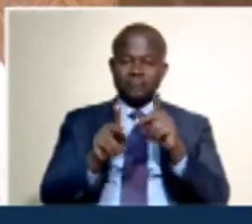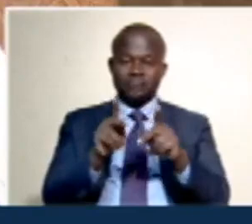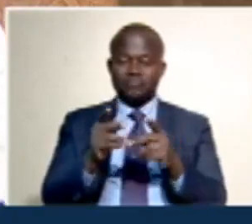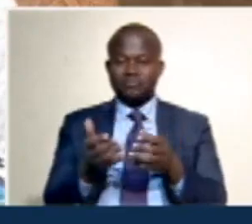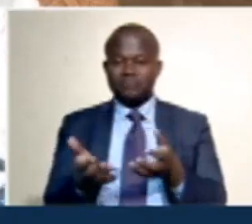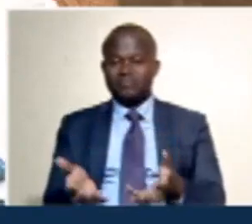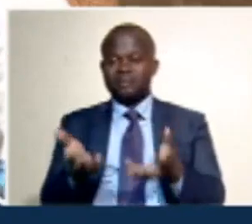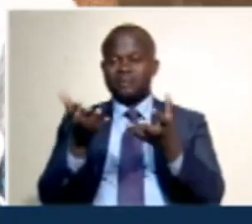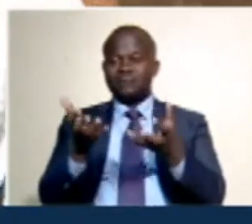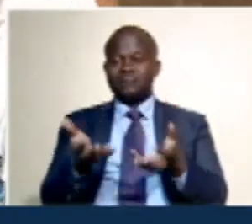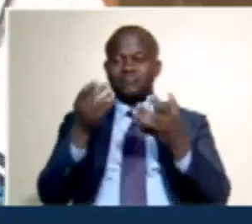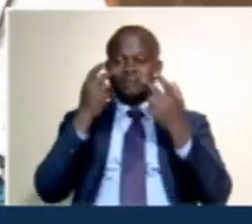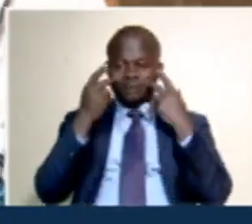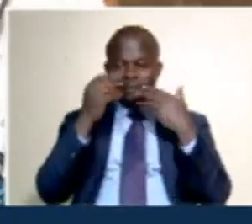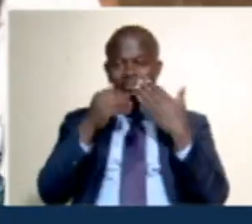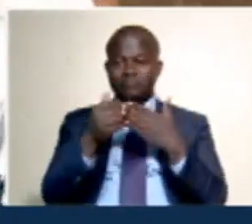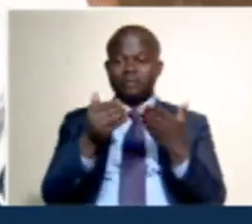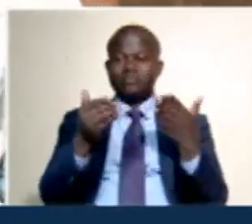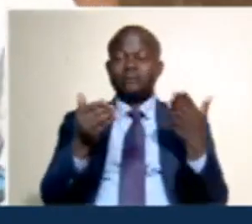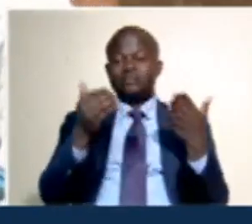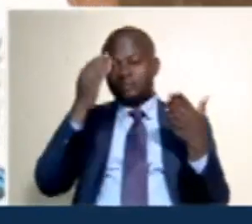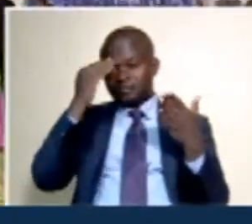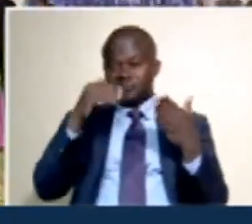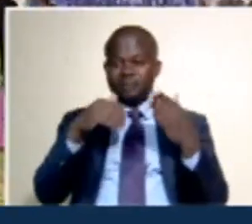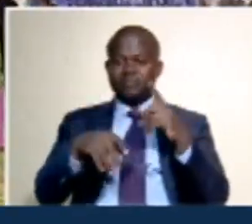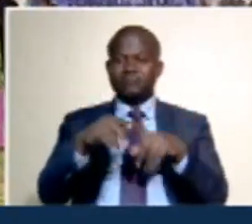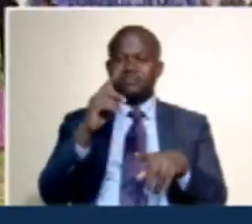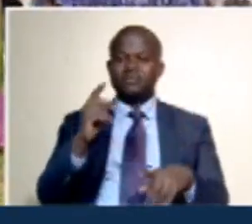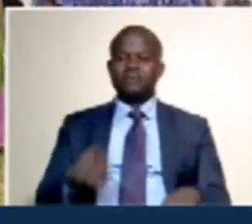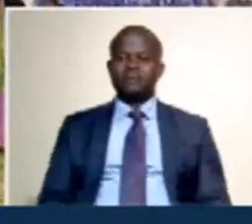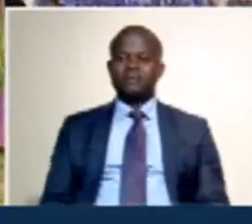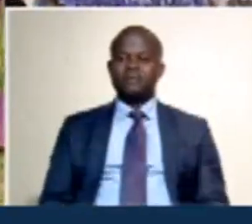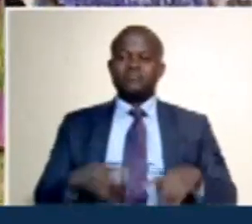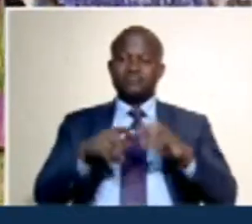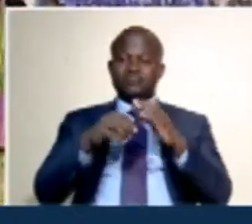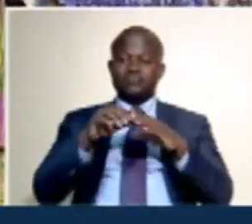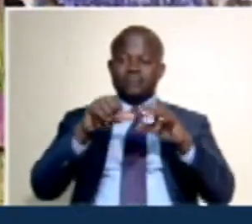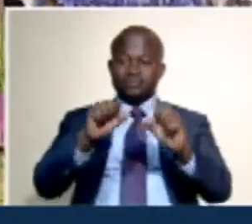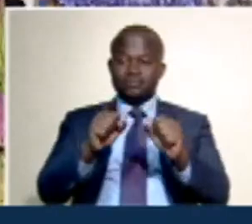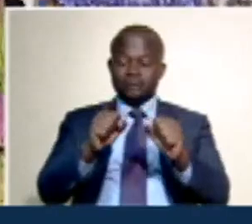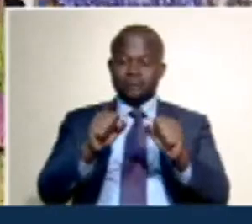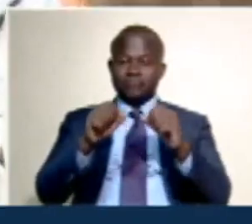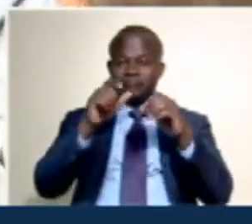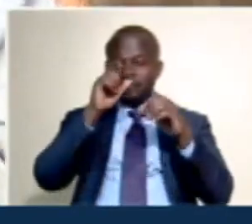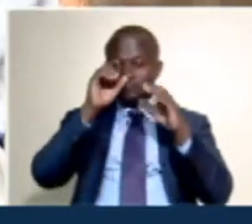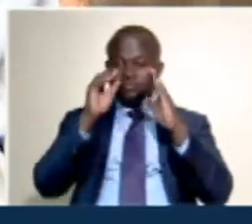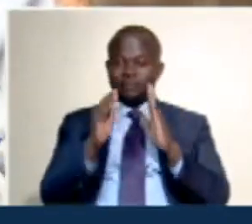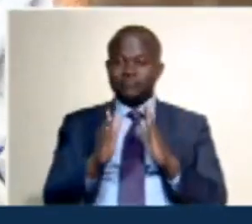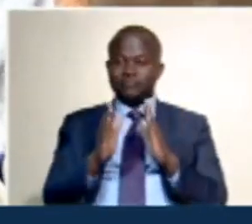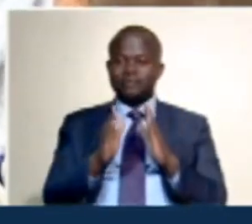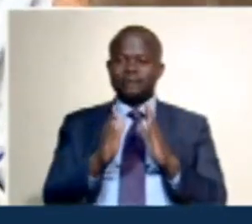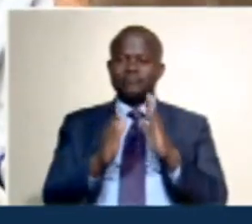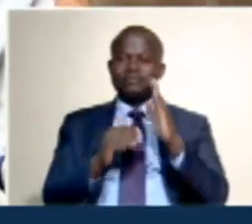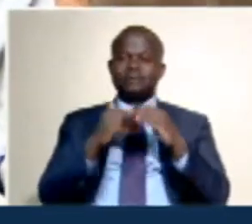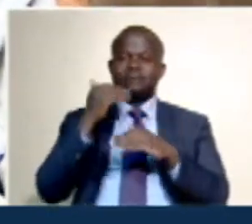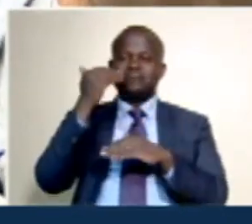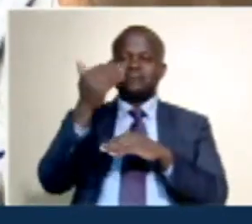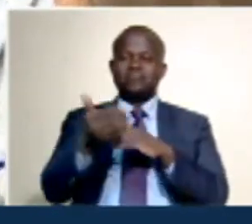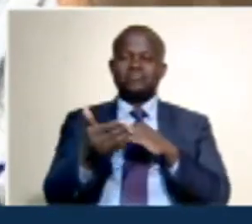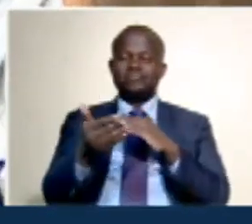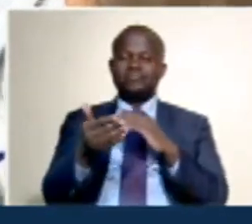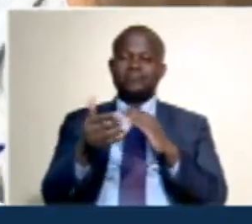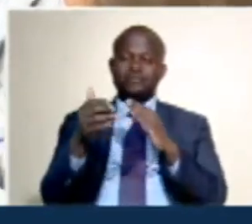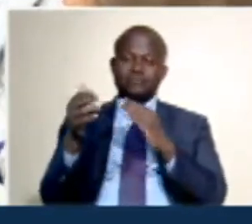bagira gutya baterura kugira ngo barebe ko kiri muzima kugira ngo bakurangize gusa ngo yaje gufatwa n'igitero cy'interahamwe umva nubwo icyo gihe